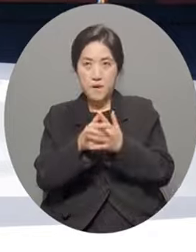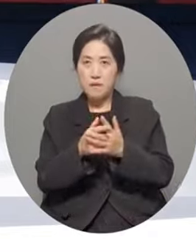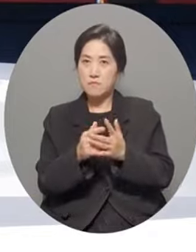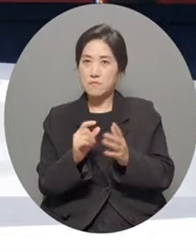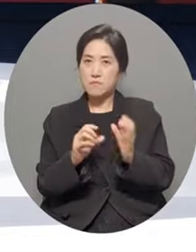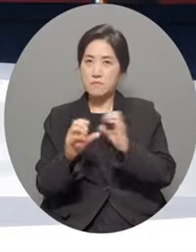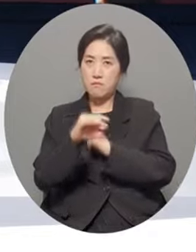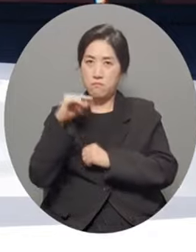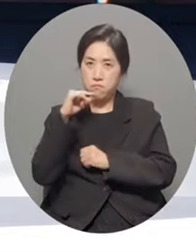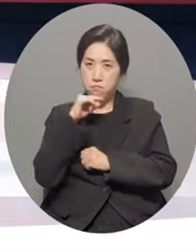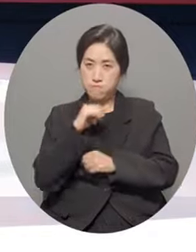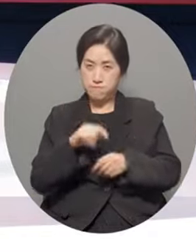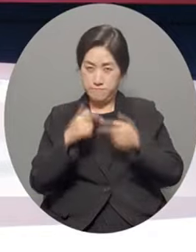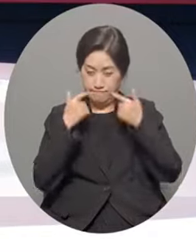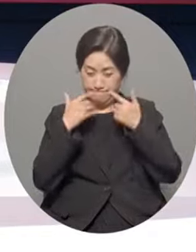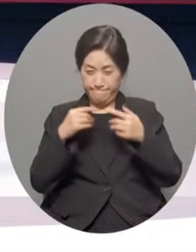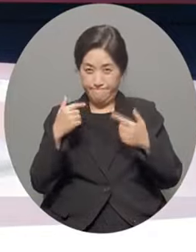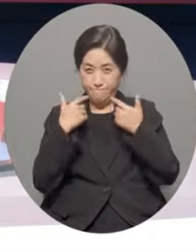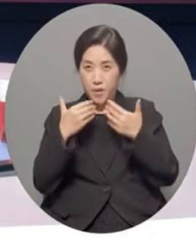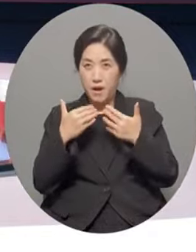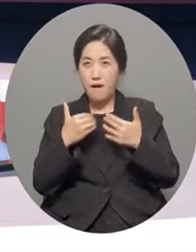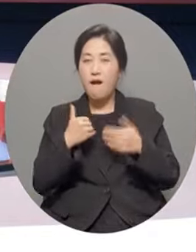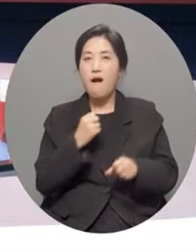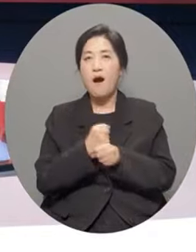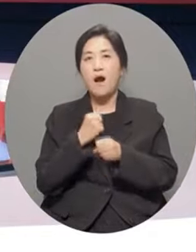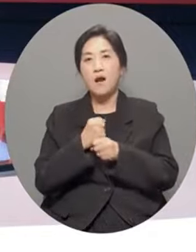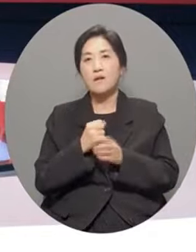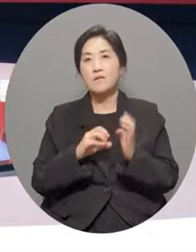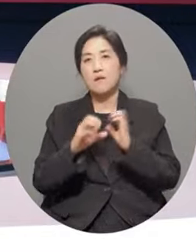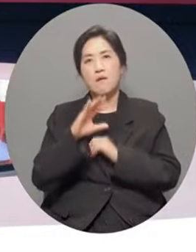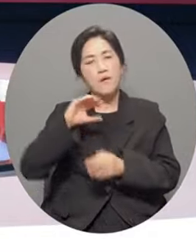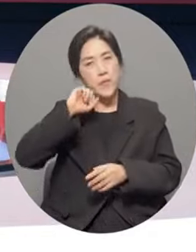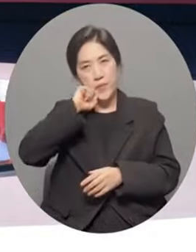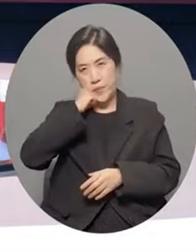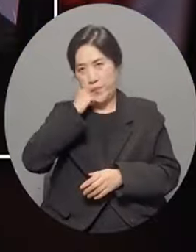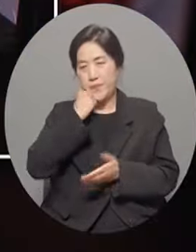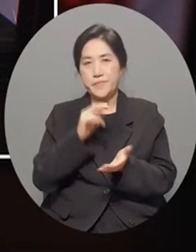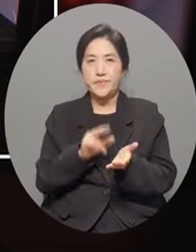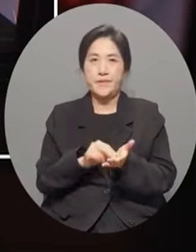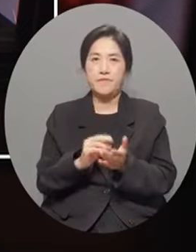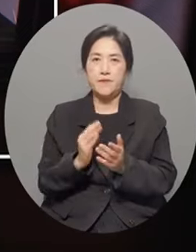게 어려운 과제가 되고 있습니다. 이경미 기자가 전하겠습니다.